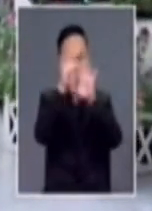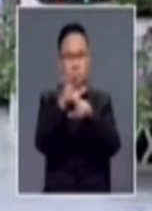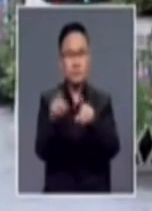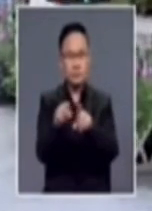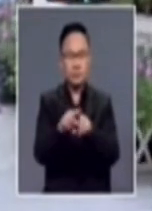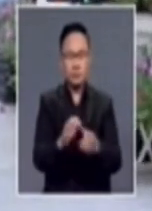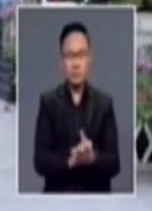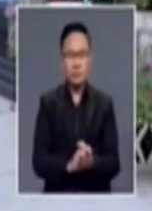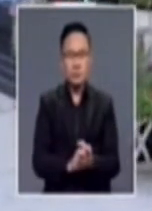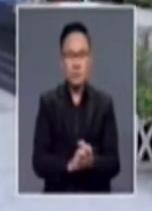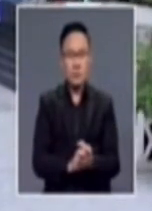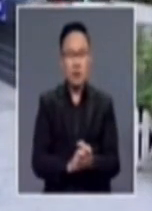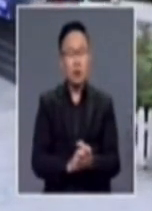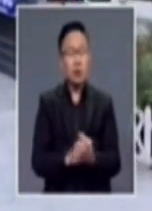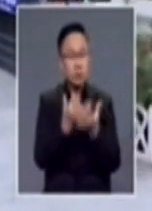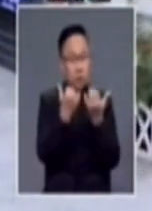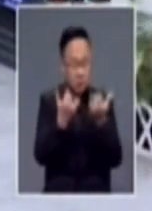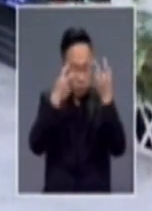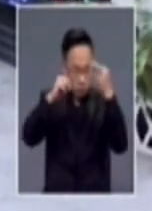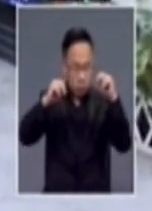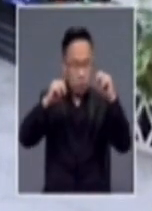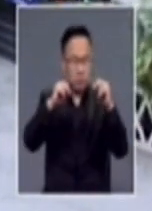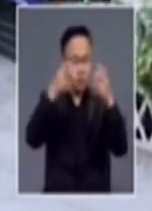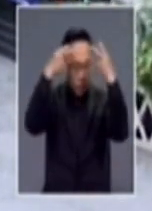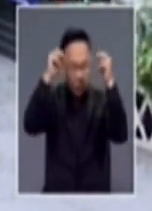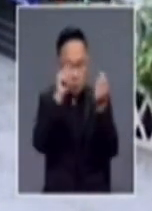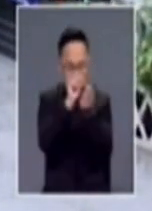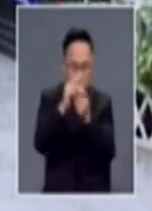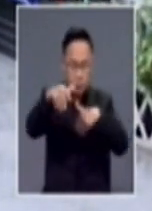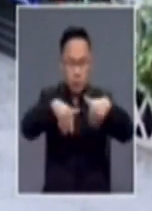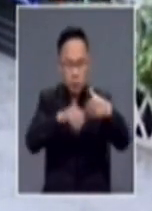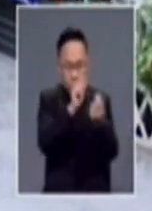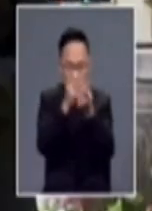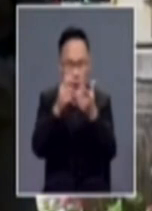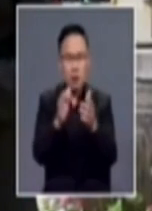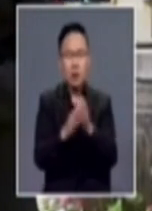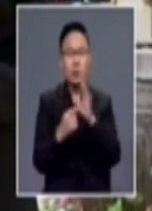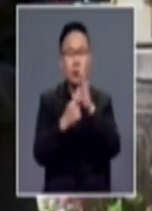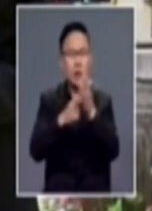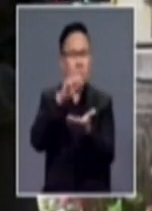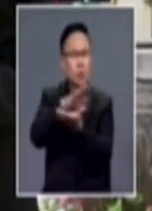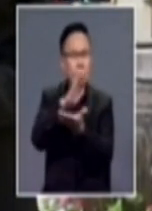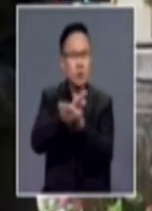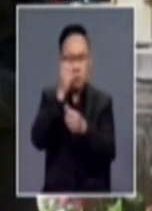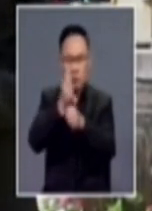ค่ะนอกจากลงพื้นที่รับฟังความเห็นของประชาชนแล้วในส่วนของสิ่งที่น่าสนใจเช่นโรงเรียนเกษตรกรชาว